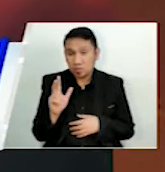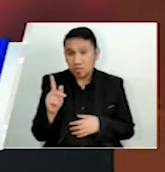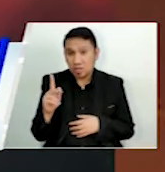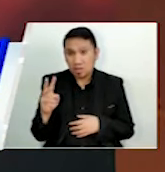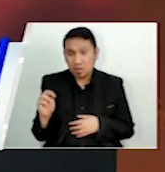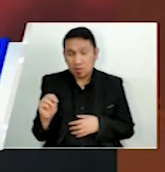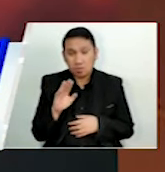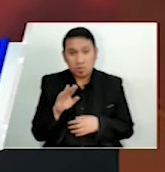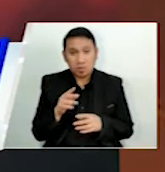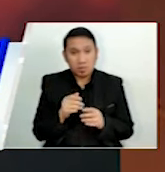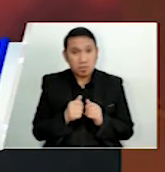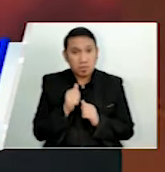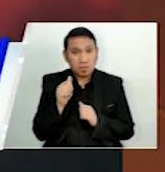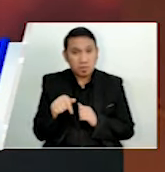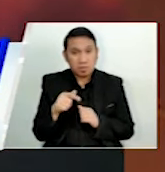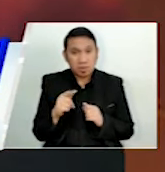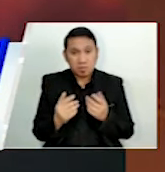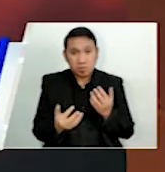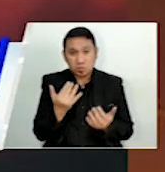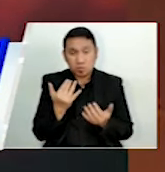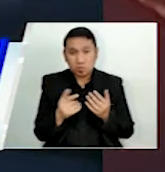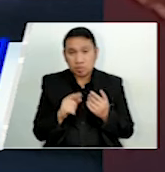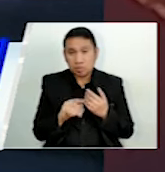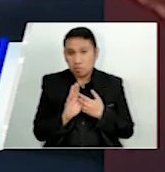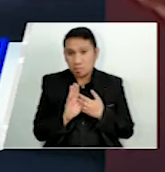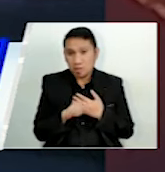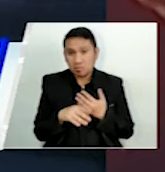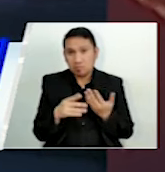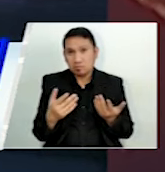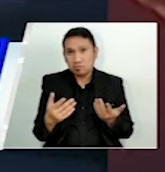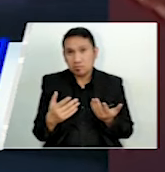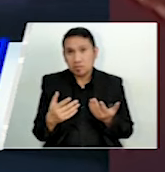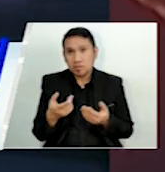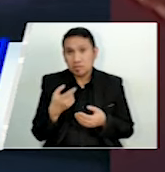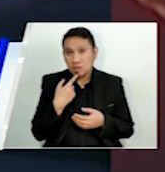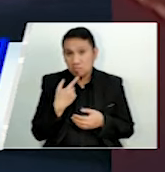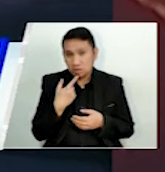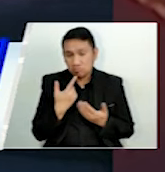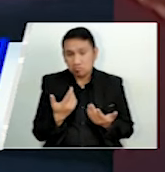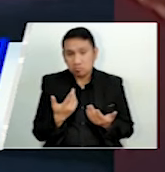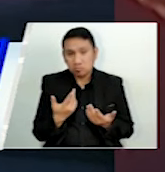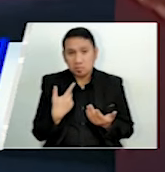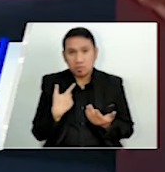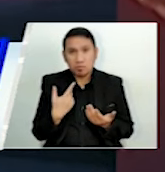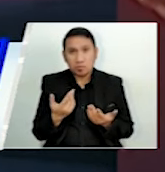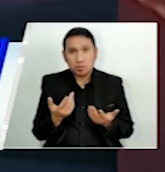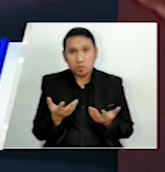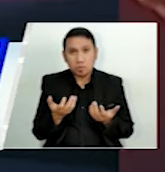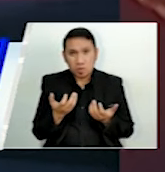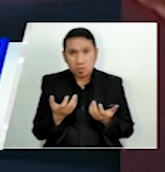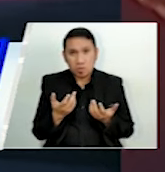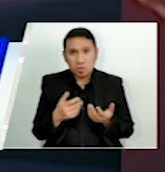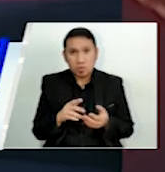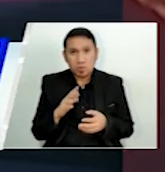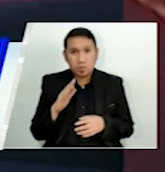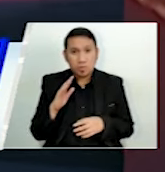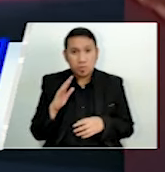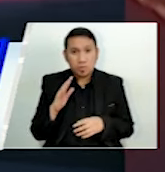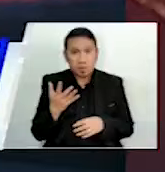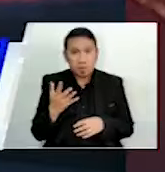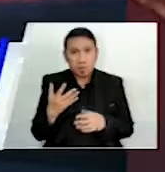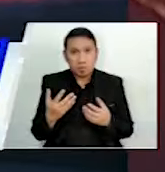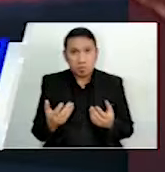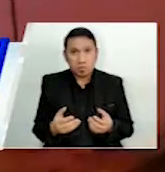mula sa sunog nagbalik operasyon din ito kalaunan at ayon sa mga autoridad itinuturing na itong panglima sa pinakamalaking